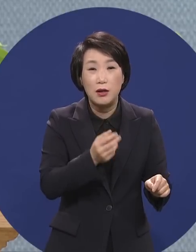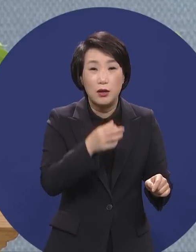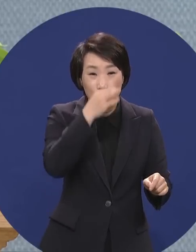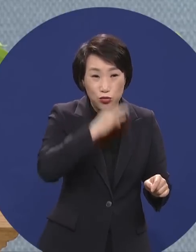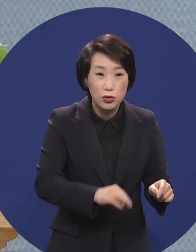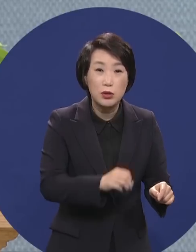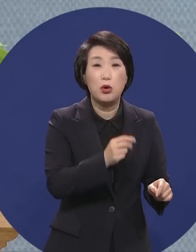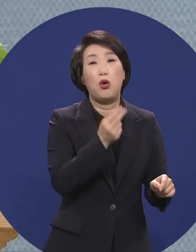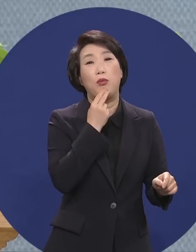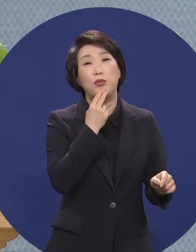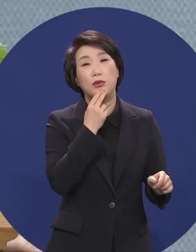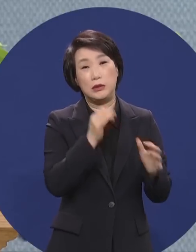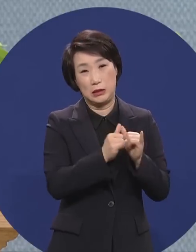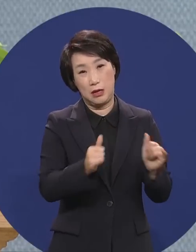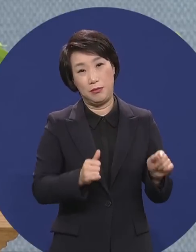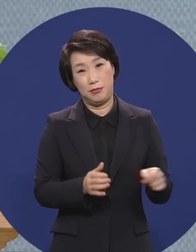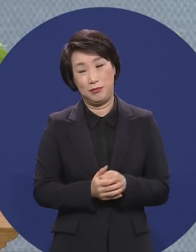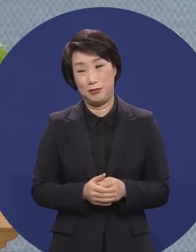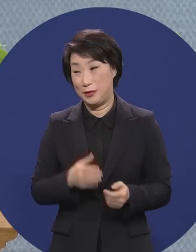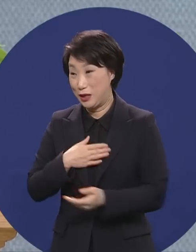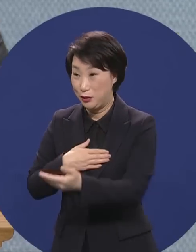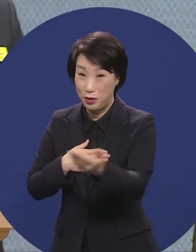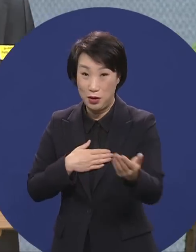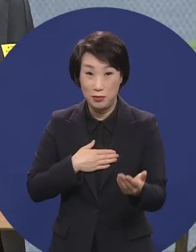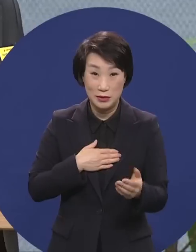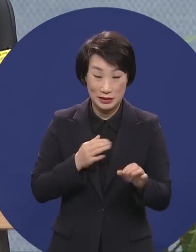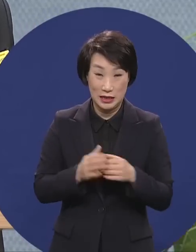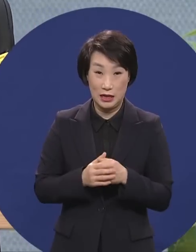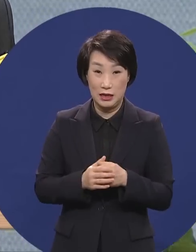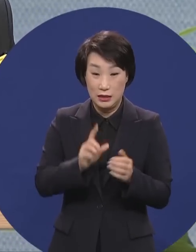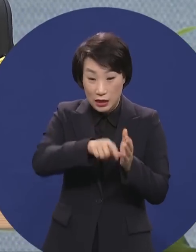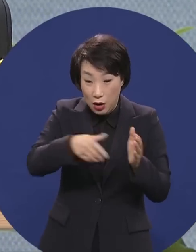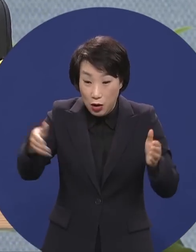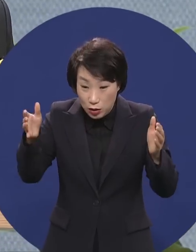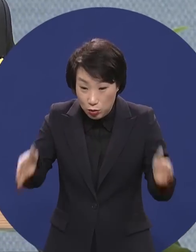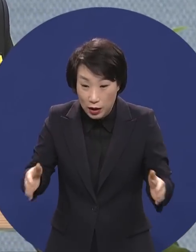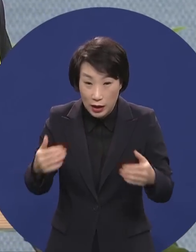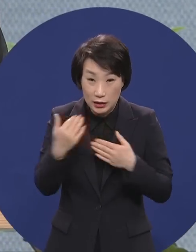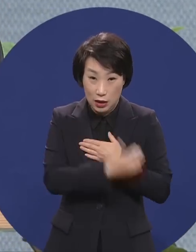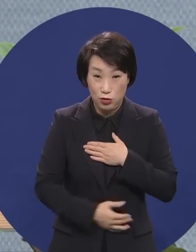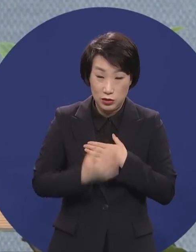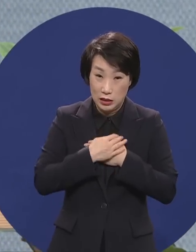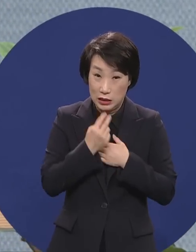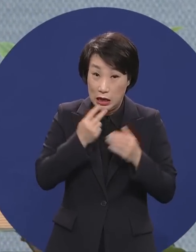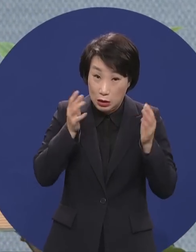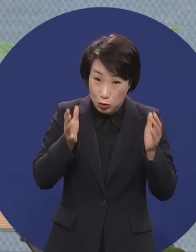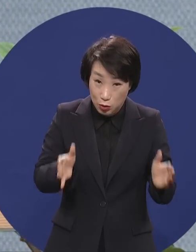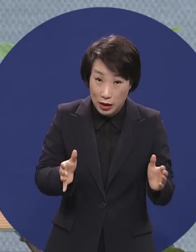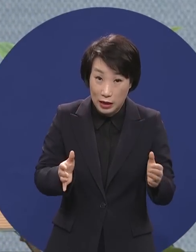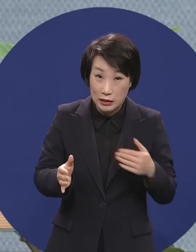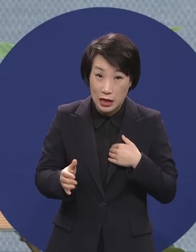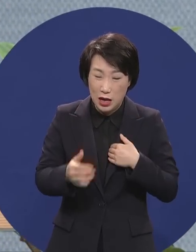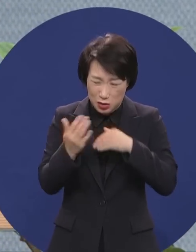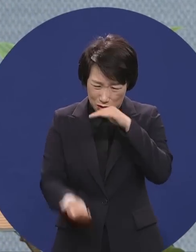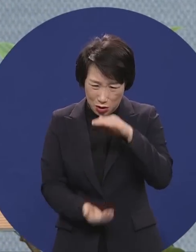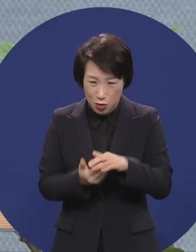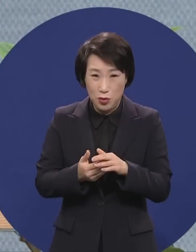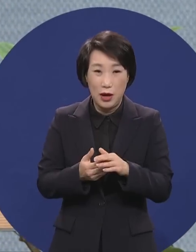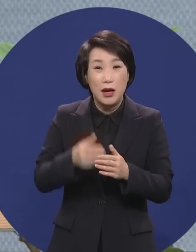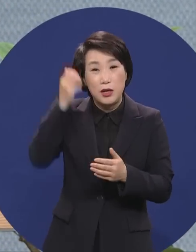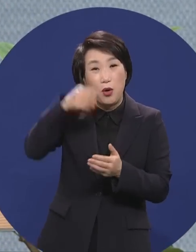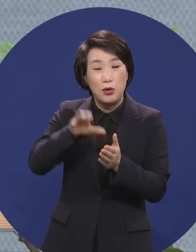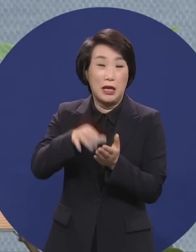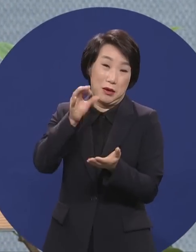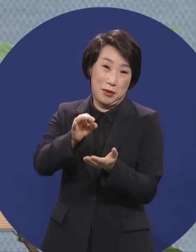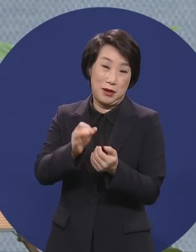생산력은 없는 자들이요. 여러분, 세월 속에서 육신의 삶이 여러분의 최고의 미천이요